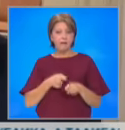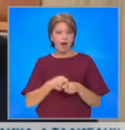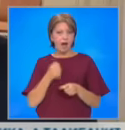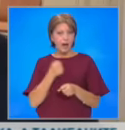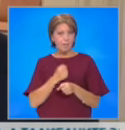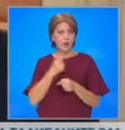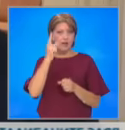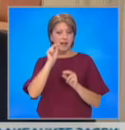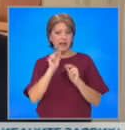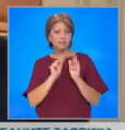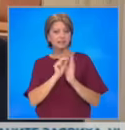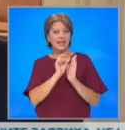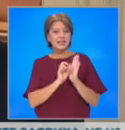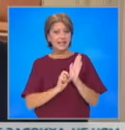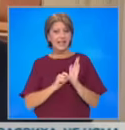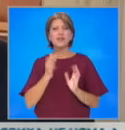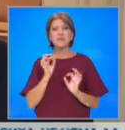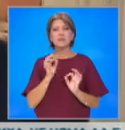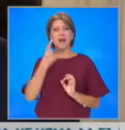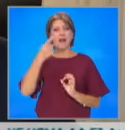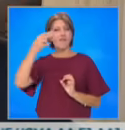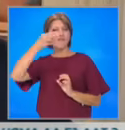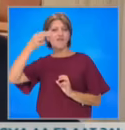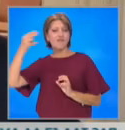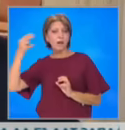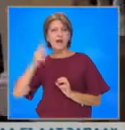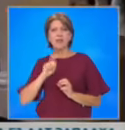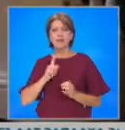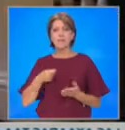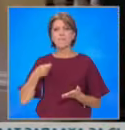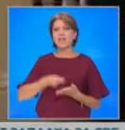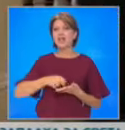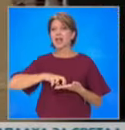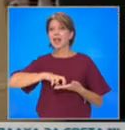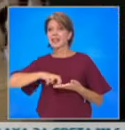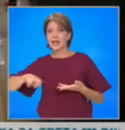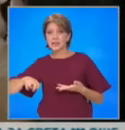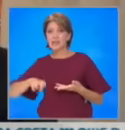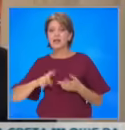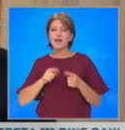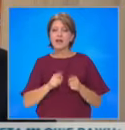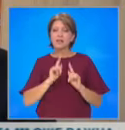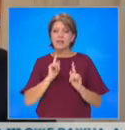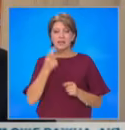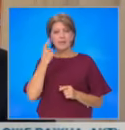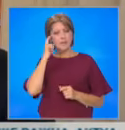една фирма не си плаща данъците и как да съберем данъците и да напълним хазната. Трябва да се помисли много внимателно, това е много тежка